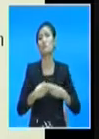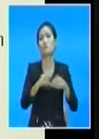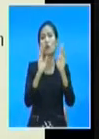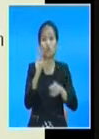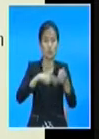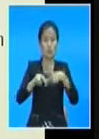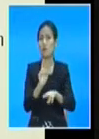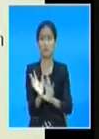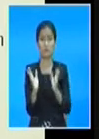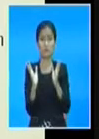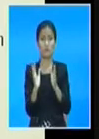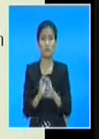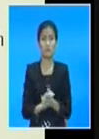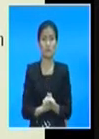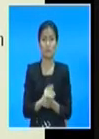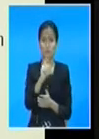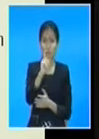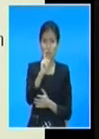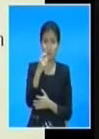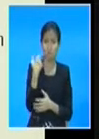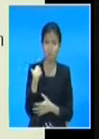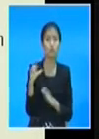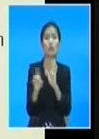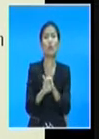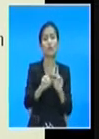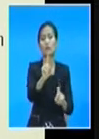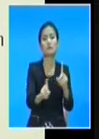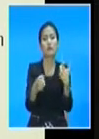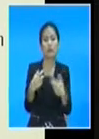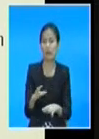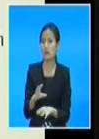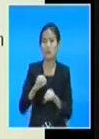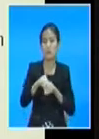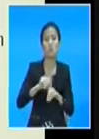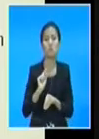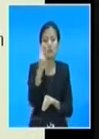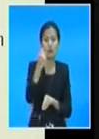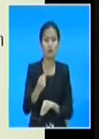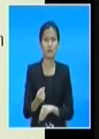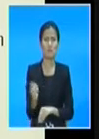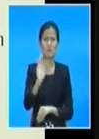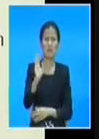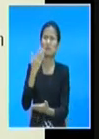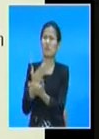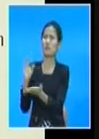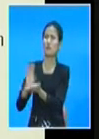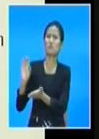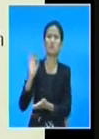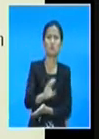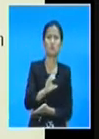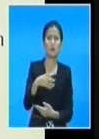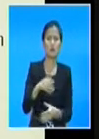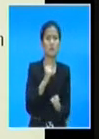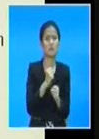ลูกแล้วก็ปล่อยไปก็ไม่มีใครไปดูแลแล้วในที่สุดก็ตายแล้วก็ไปปลูกใหม่ปลูกใหม่ถ้าท่านไปเอางบประมาณแผ่นดินตั้งแต่ตั้งแผ่นดินไทย